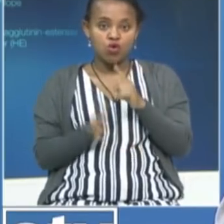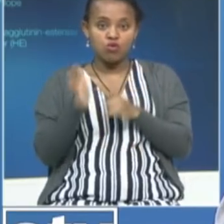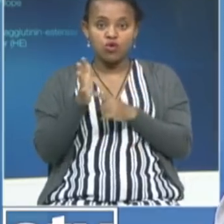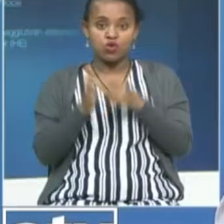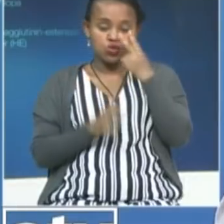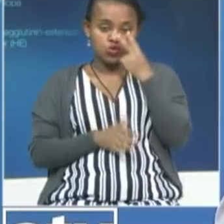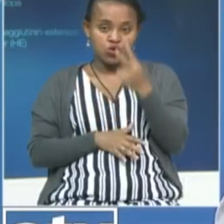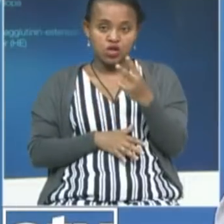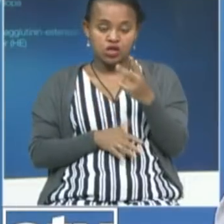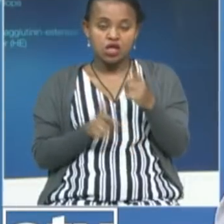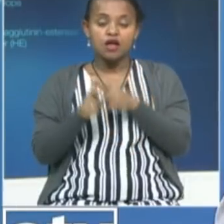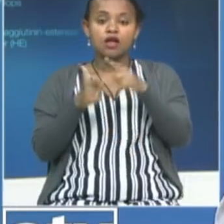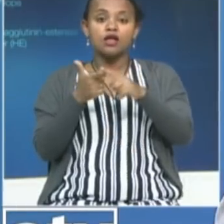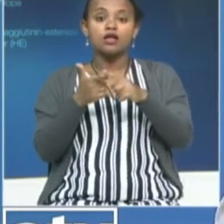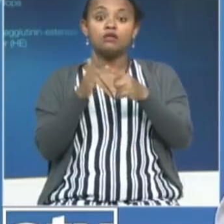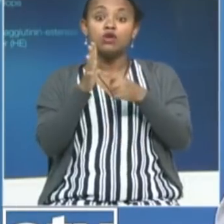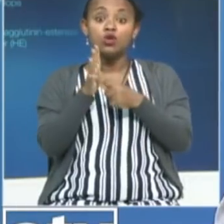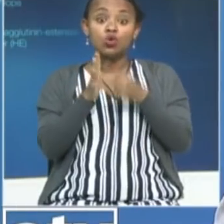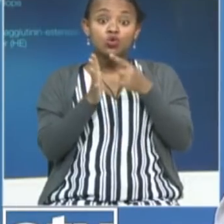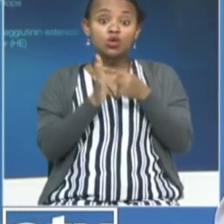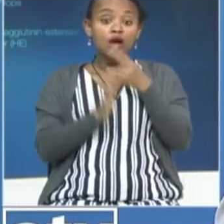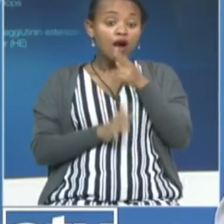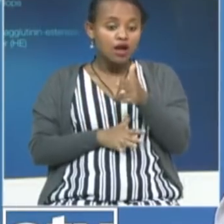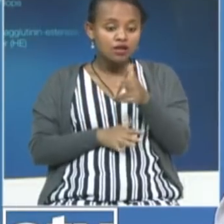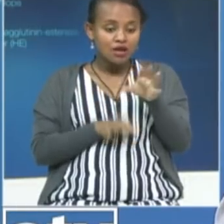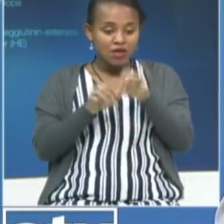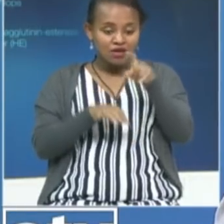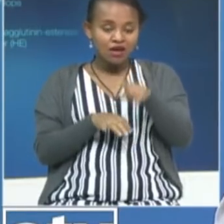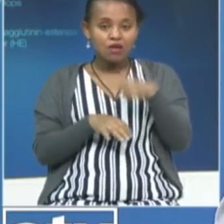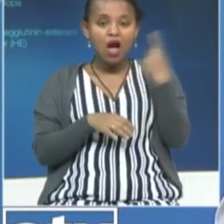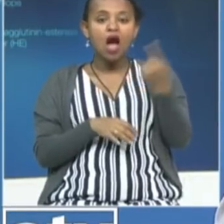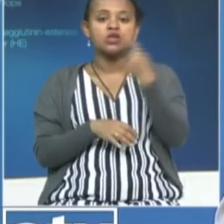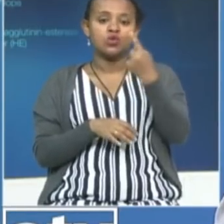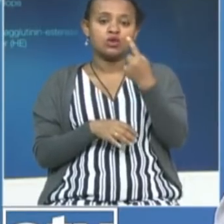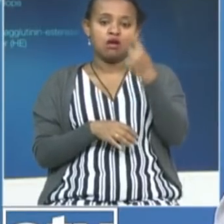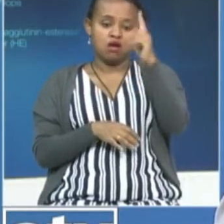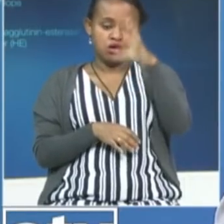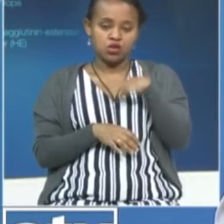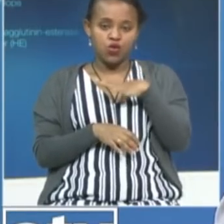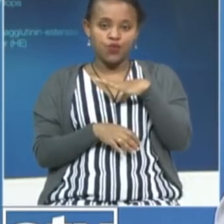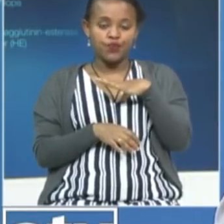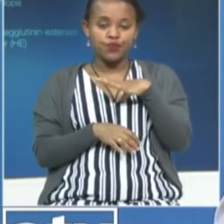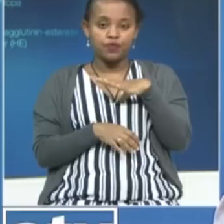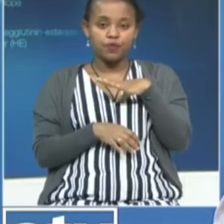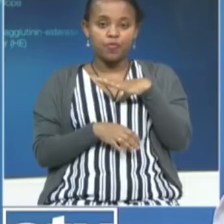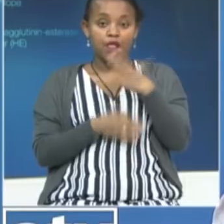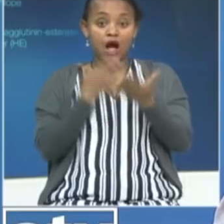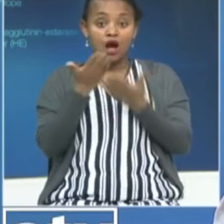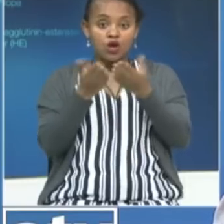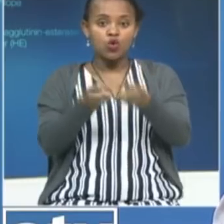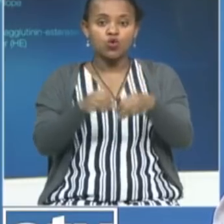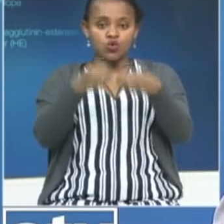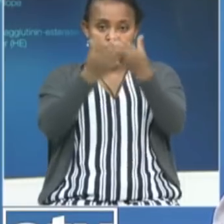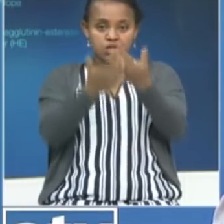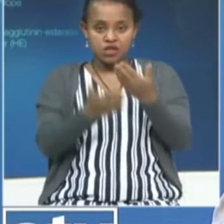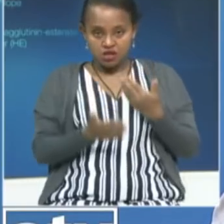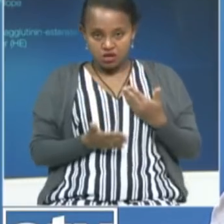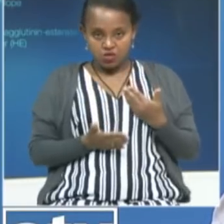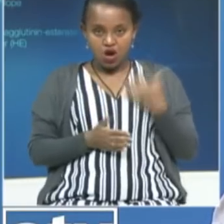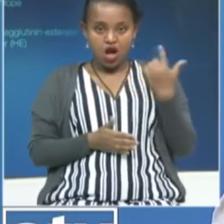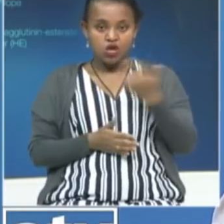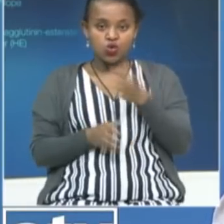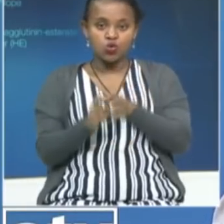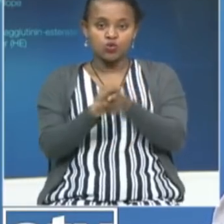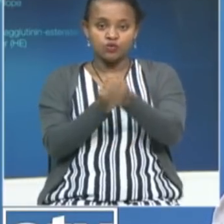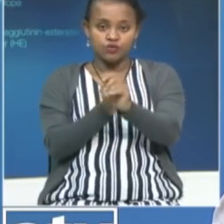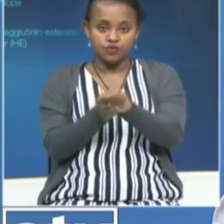ካሳየ እንግዲህ ምልክቶቹን ካላሳየ ማድረግ ያለበት አዘውትሮ አንድን ሰው አግልግሎትን ከመስጠት አስቀድሞ አዘውትሮ